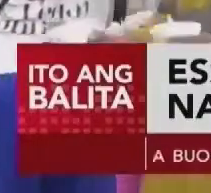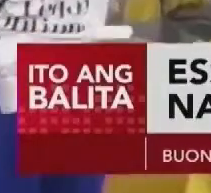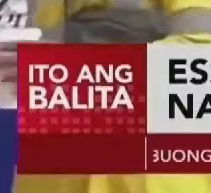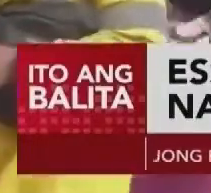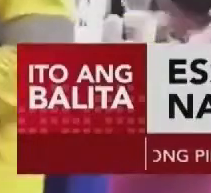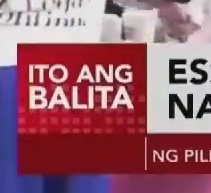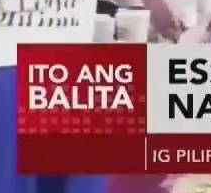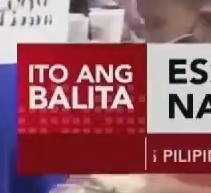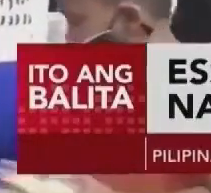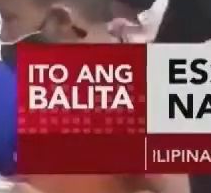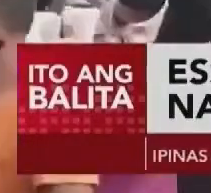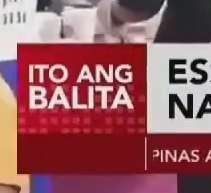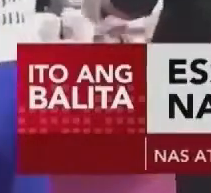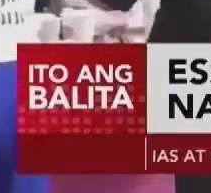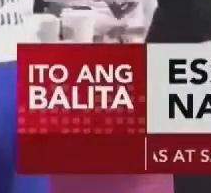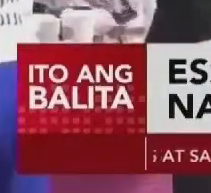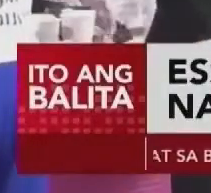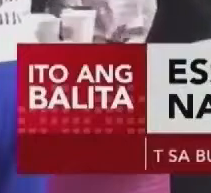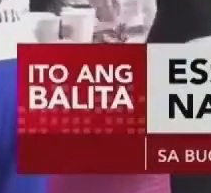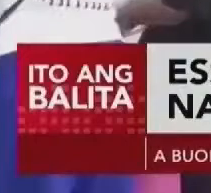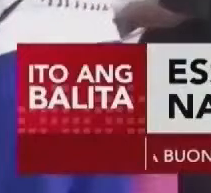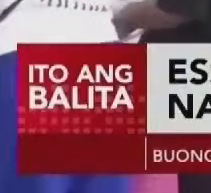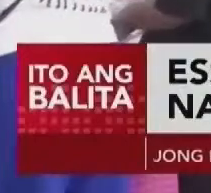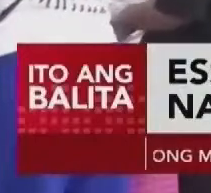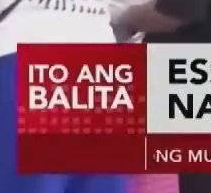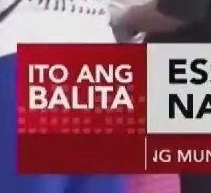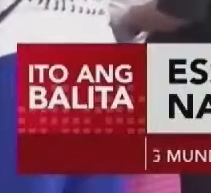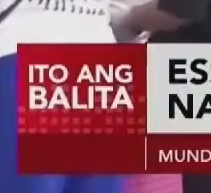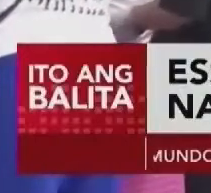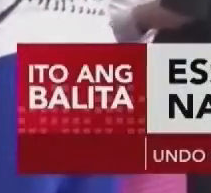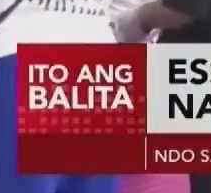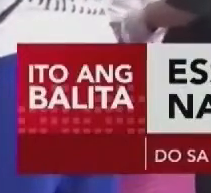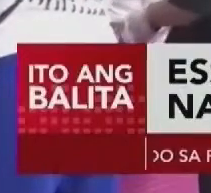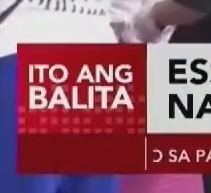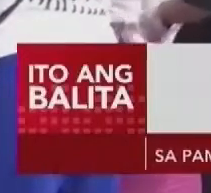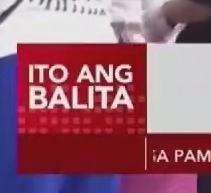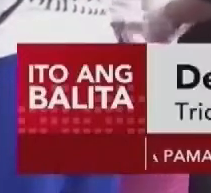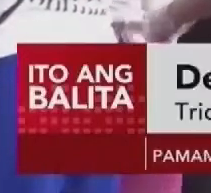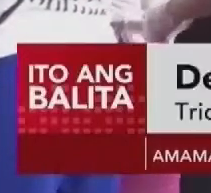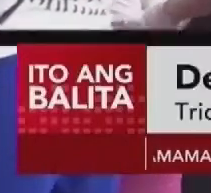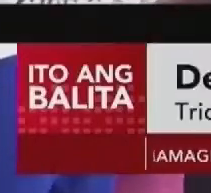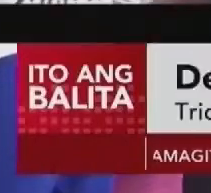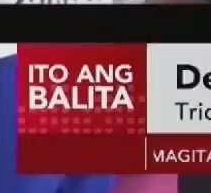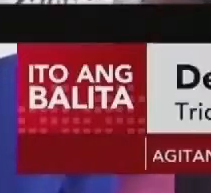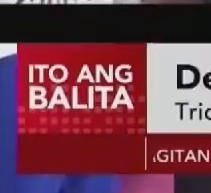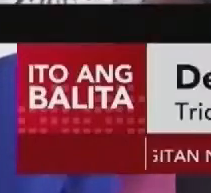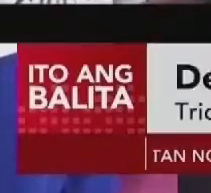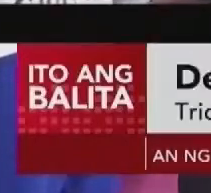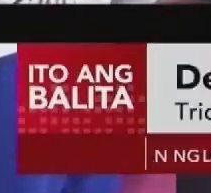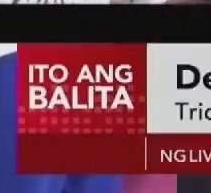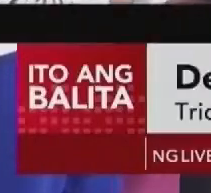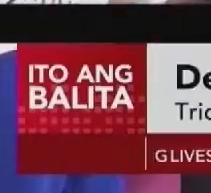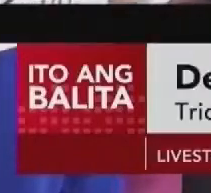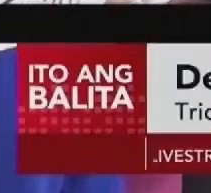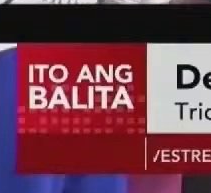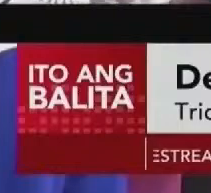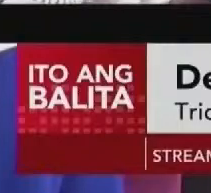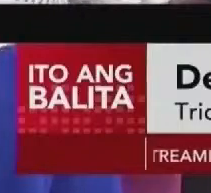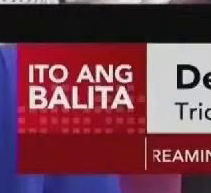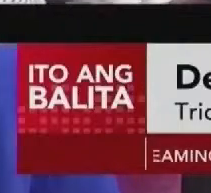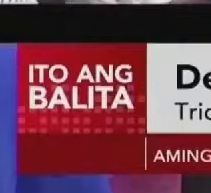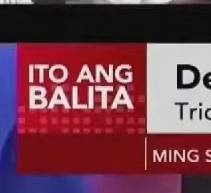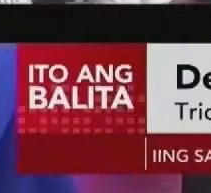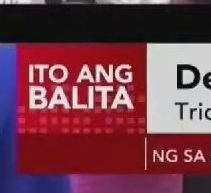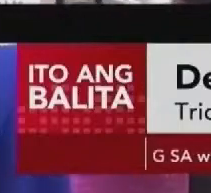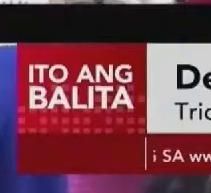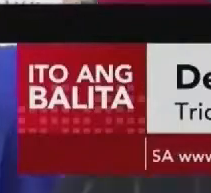Bukol dahil kukunti pa lang umano ang kanyang kita sa pamamasada. Mahayang ibuhat sir niya, nangatag sila ni kay ang mga driver nga pa'y pamainit, malibre kaya din buntag